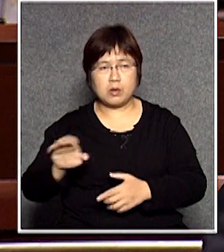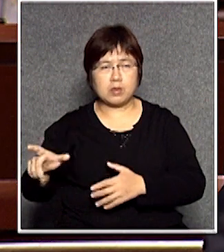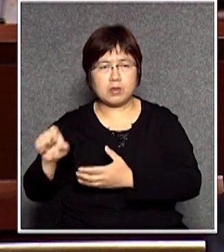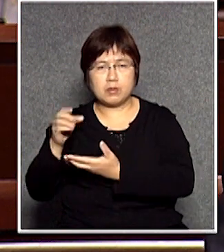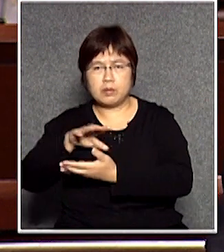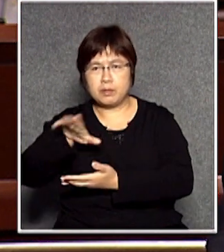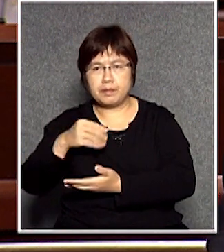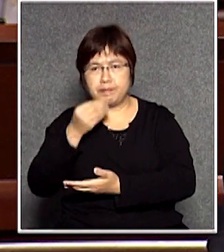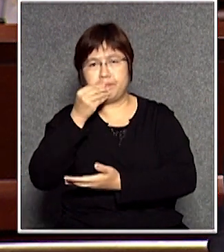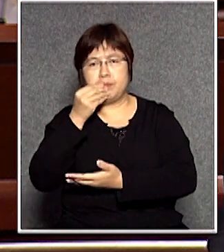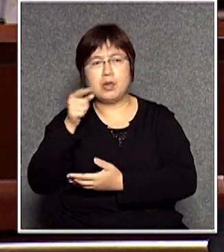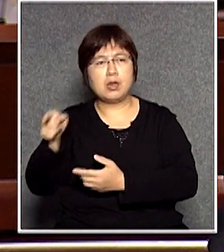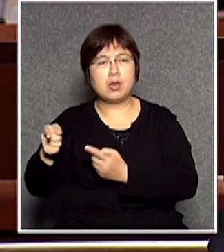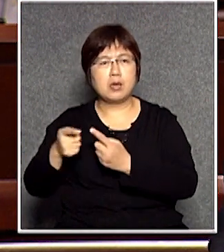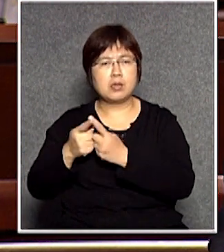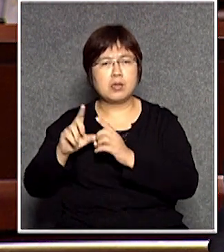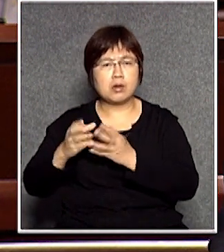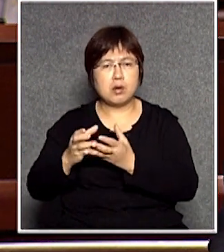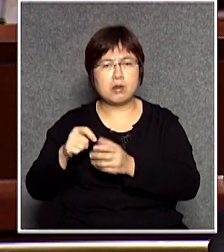這個什麼的民族、什麼的國家。